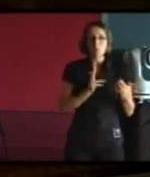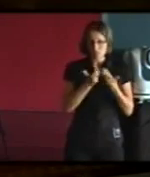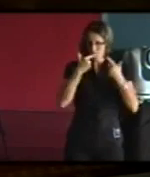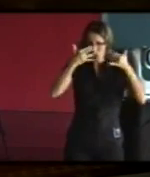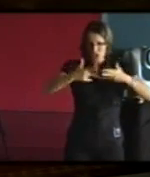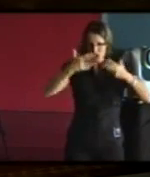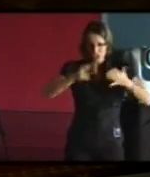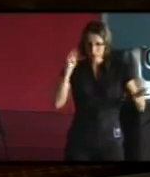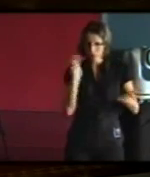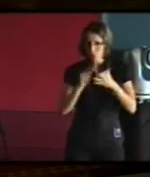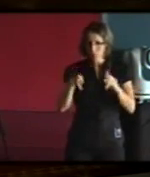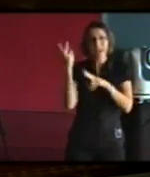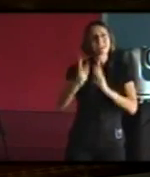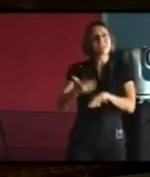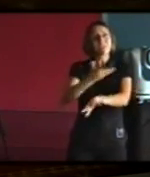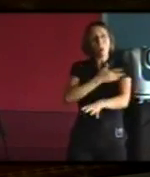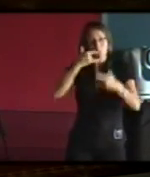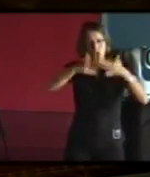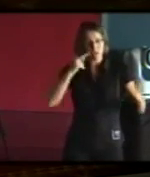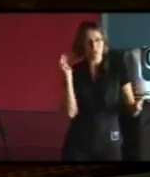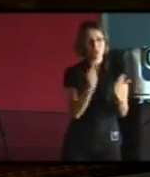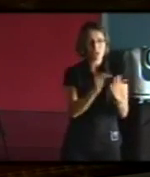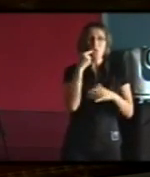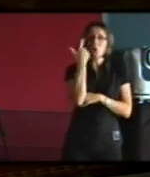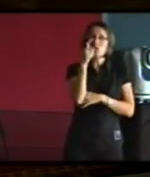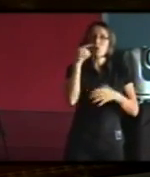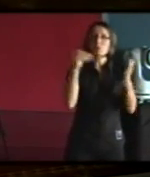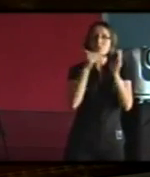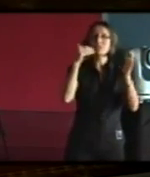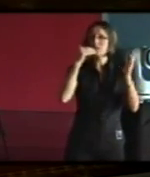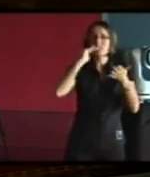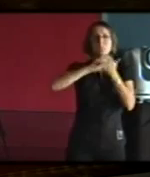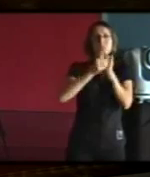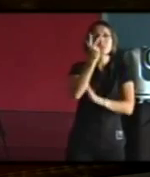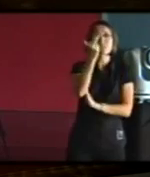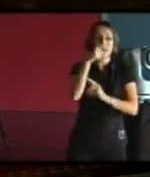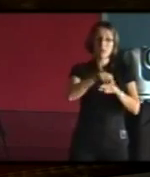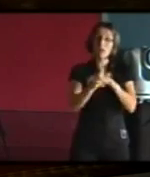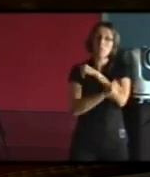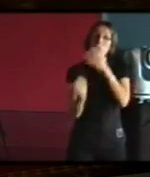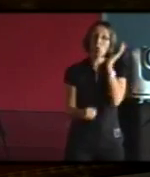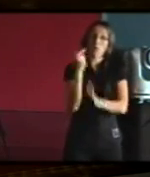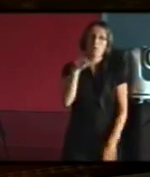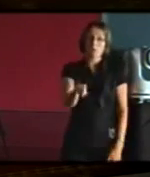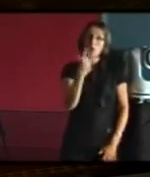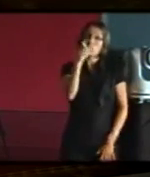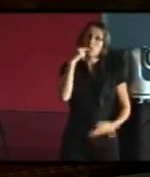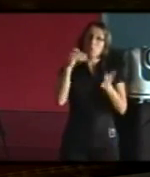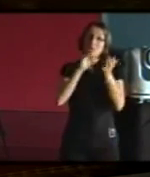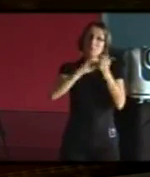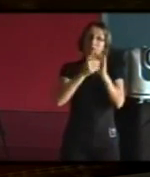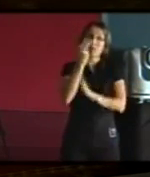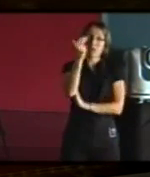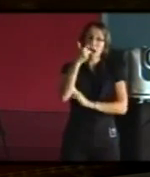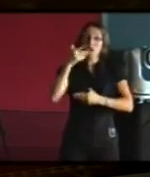chiffres en arrivant ici. Vous avez 200 000 mètres carrés de bureaux neufs en construction